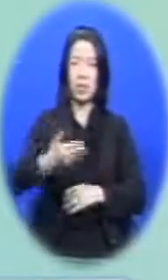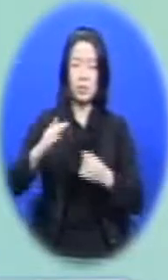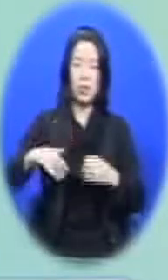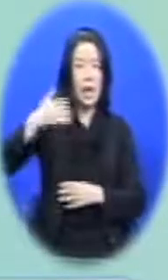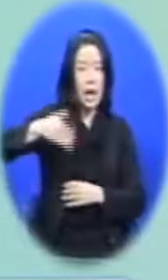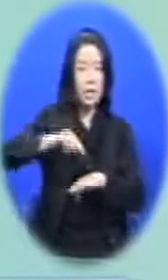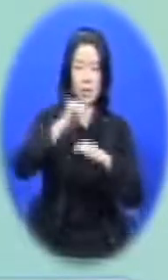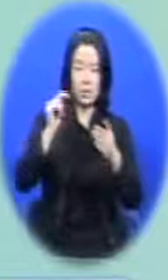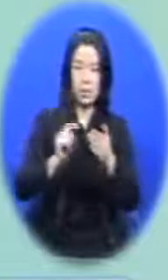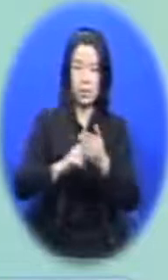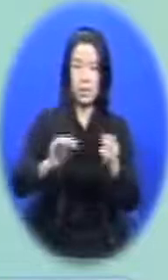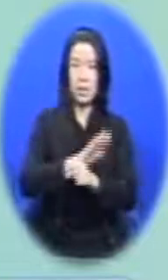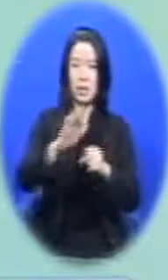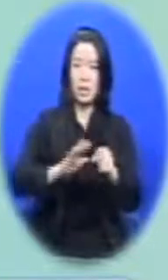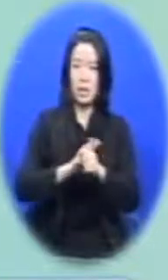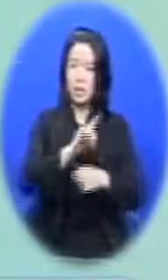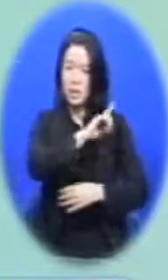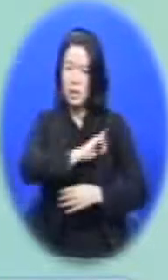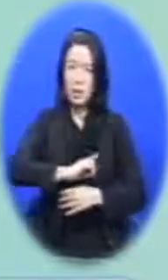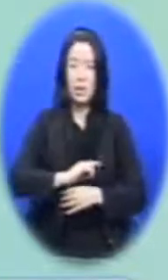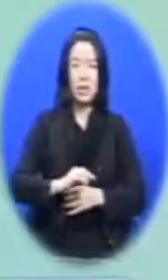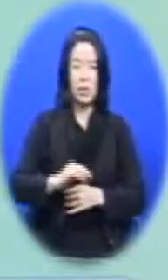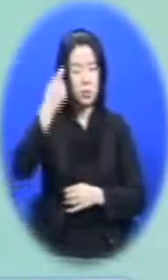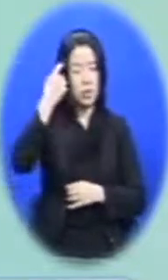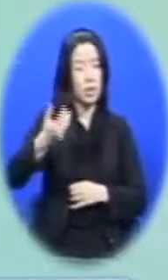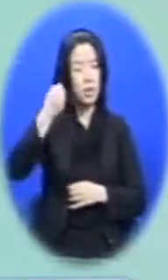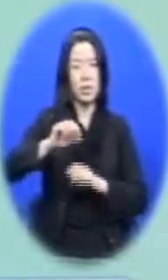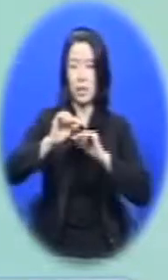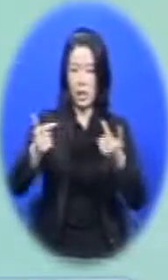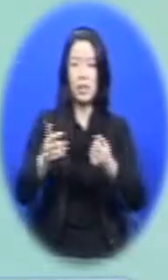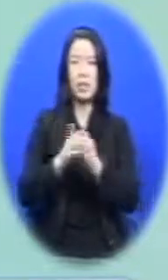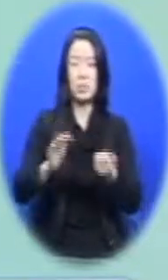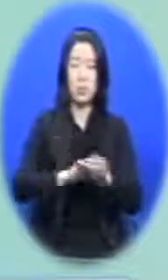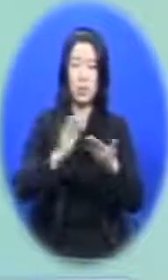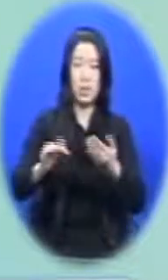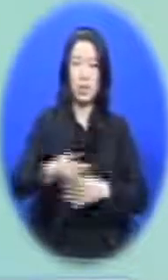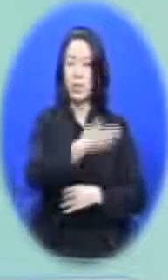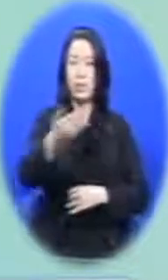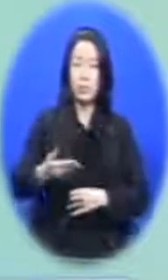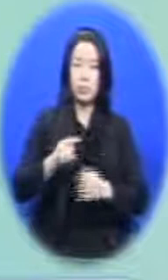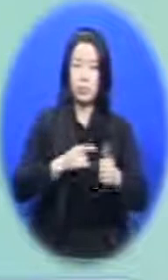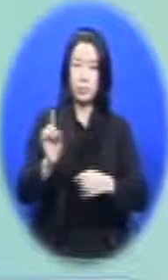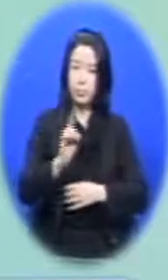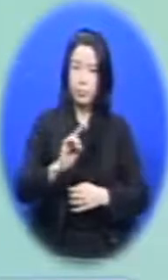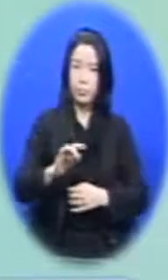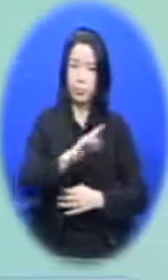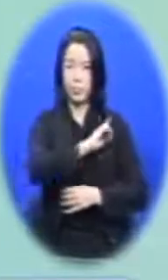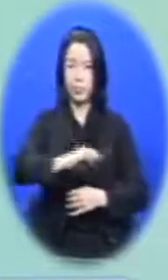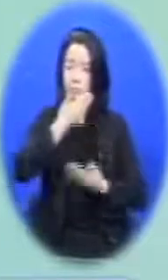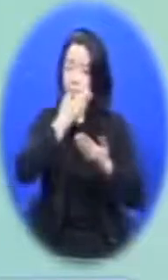아직도 마음에 사랑이 제일이라고 이렇게 여기지를 않는 겁니다. 여러분에게 무엇이 가장